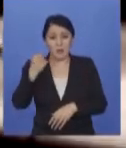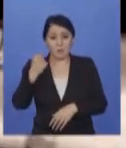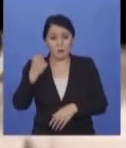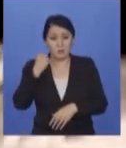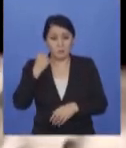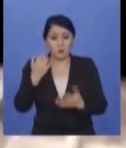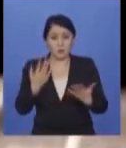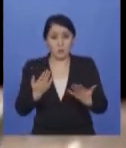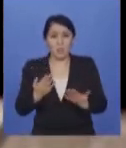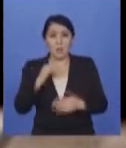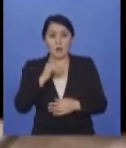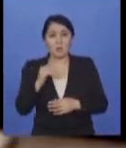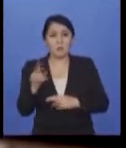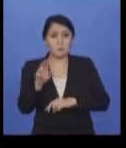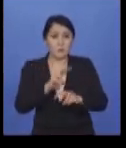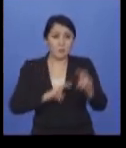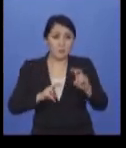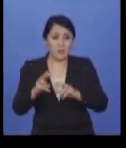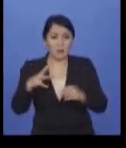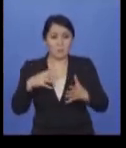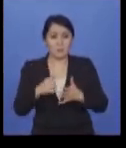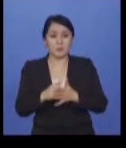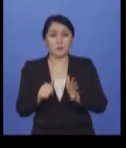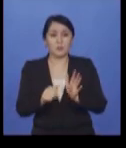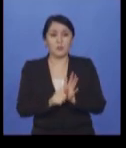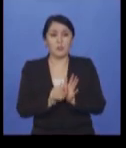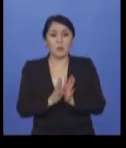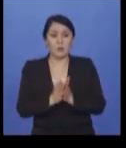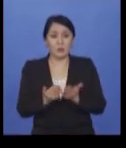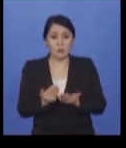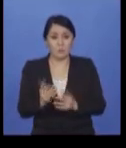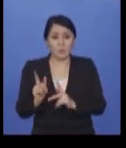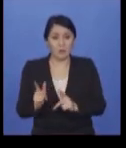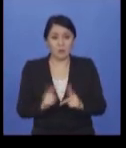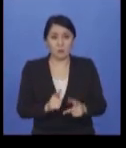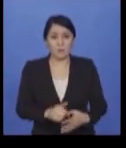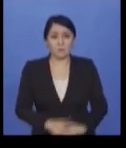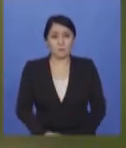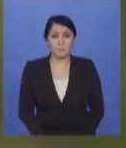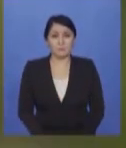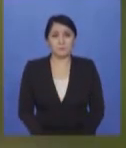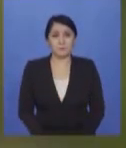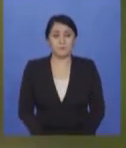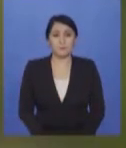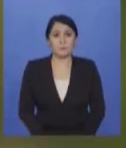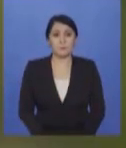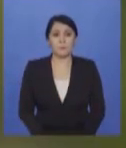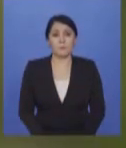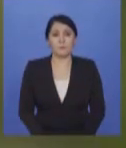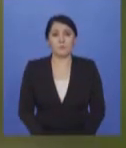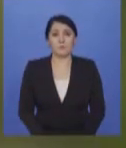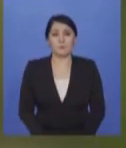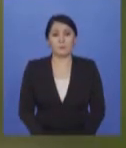қаласында тұрды. Ғылыми жұмыспен айналысып 6 кітап жазды. Ұлан ыдырыс, Асынөре Абдулла, Анатолий Белонок, жаңалықтар қызметі.